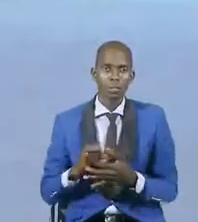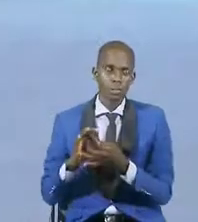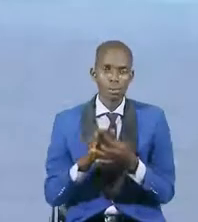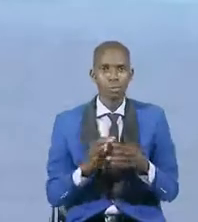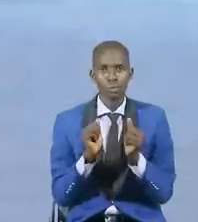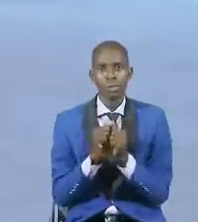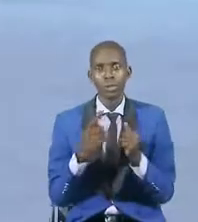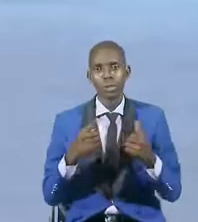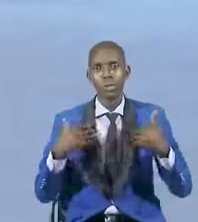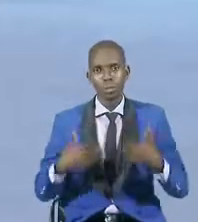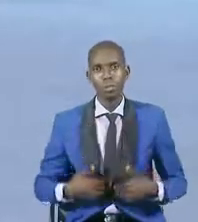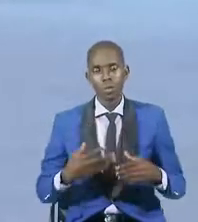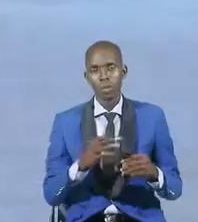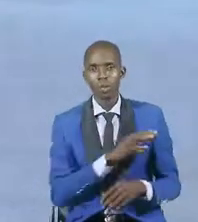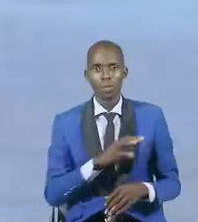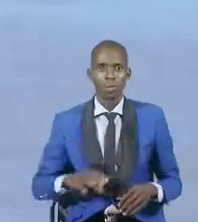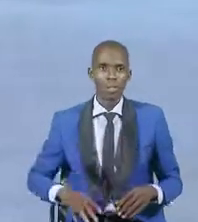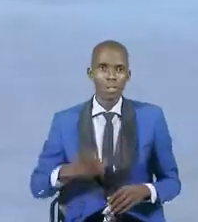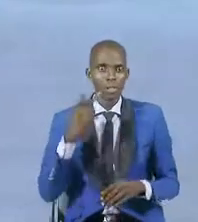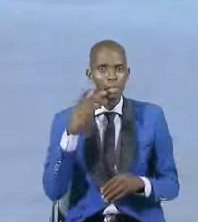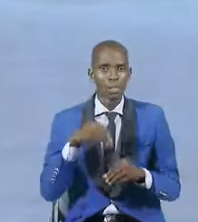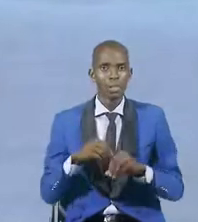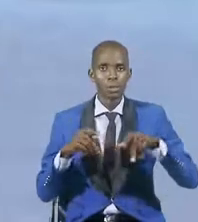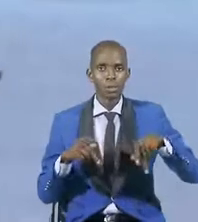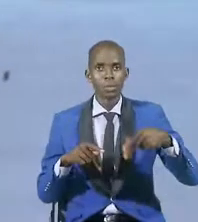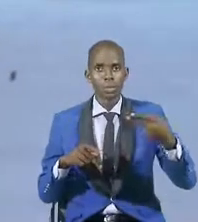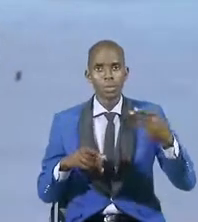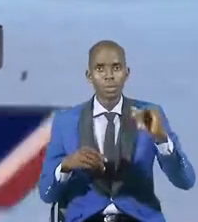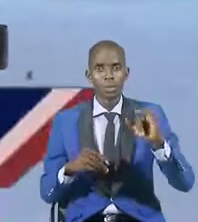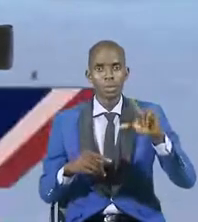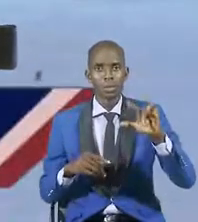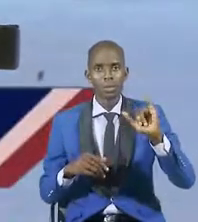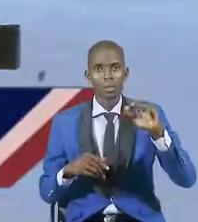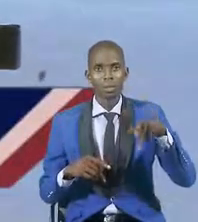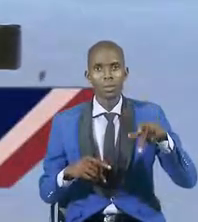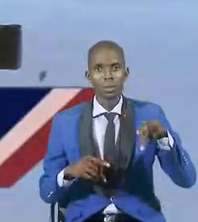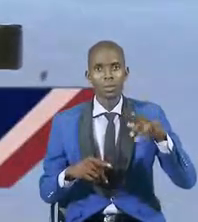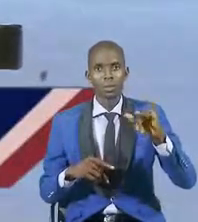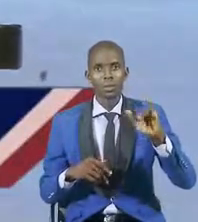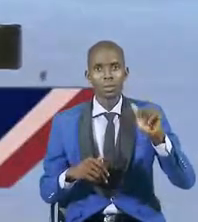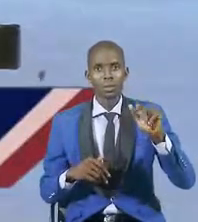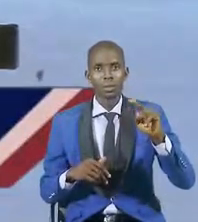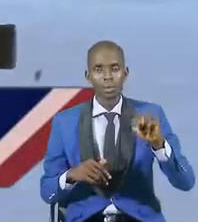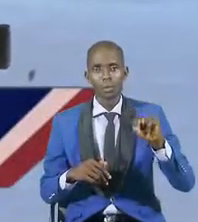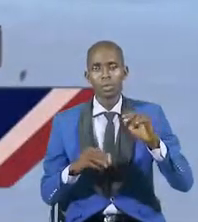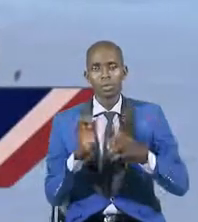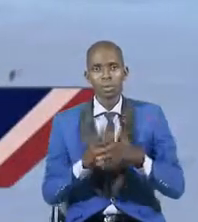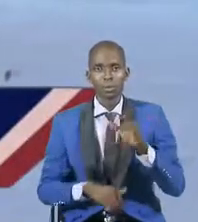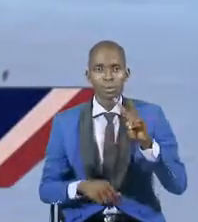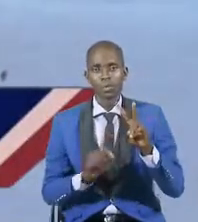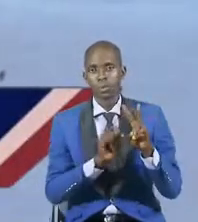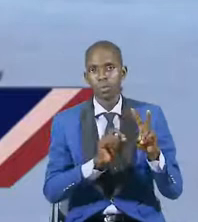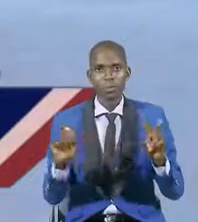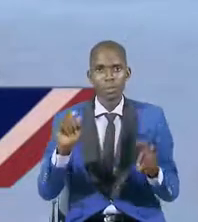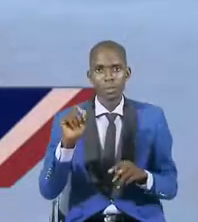le lien de la paix dans le corps de Christ. Voyons Philippiens 2, Philippiens